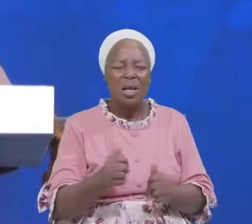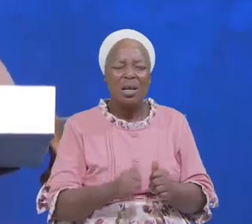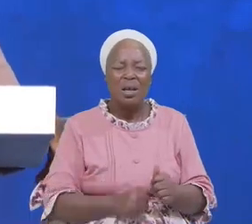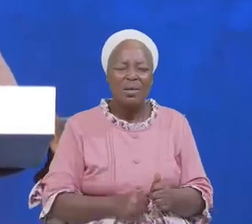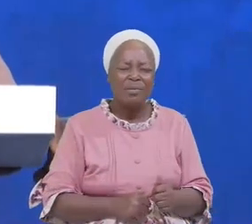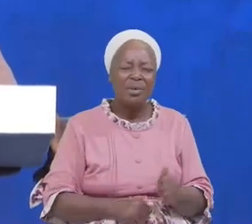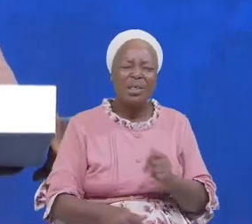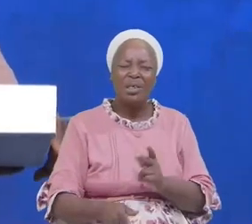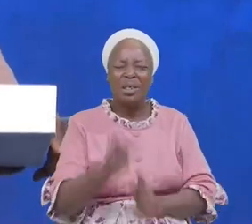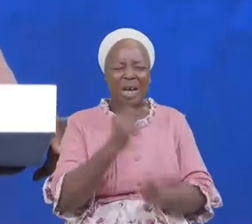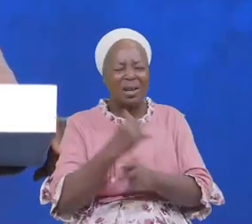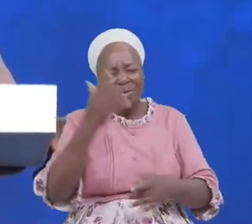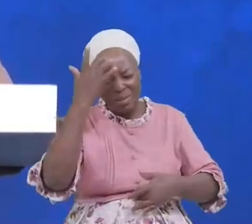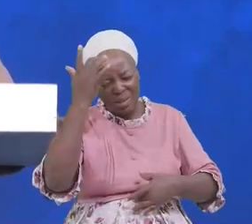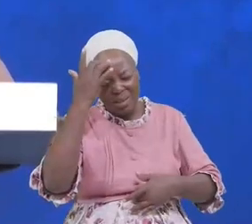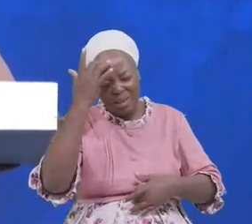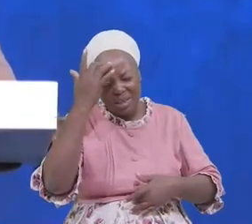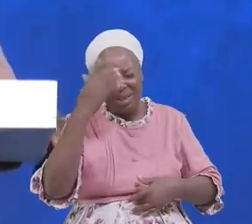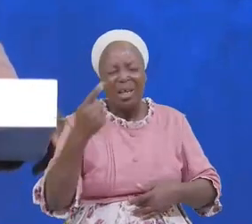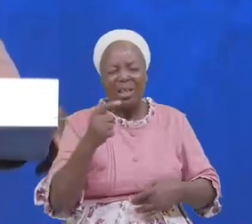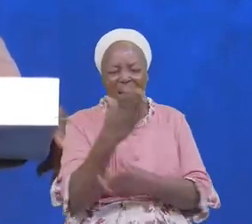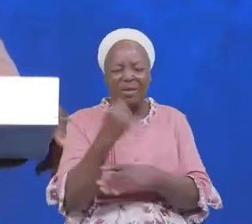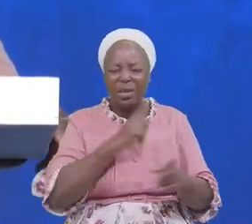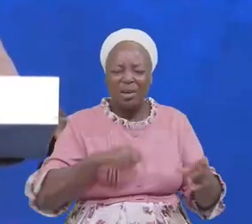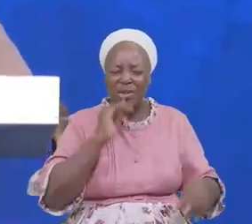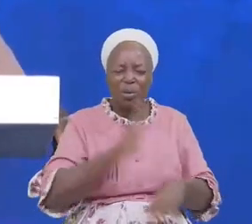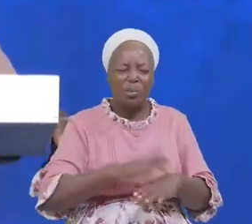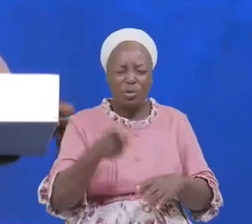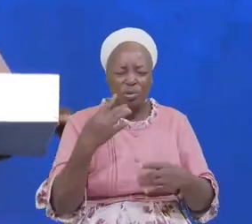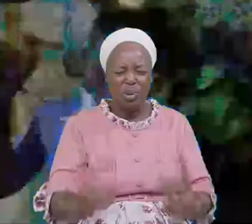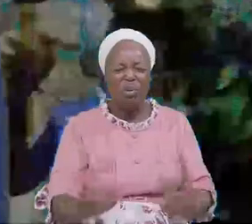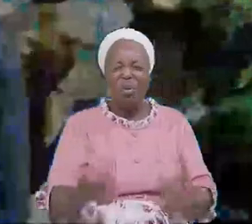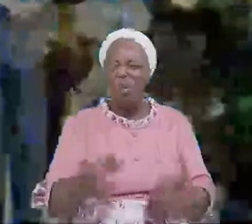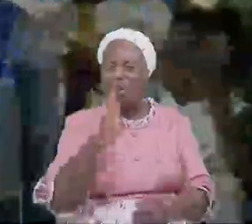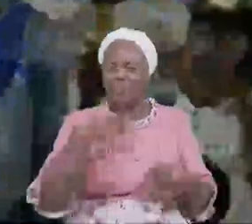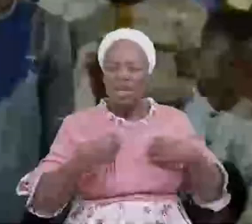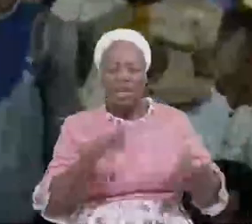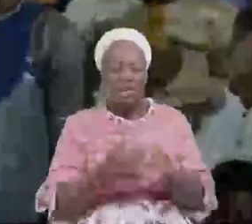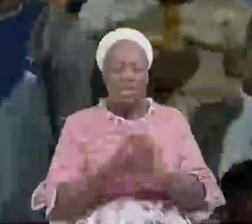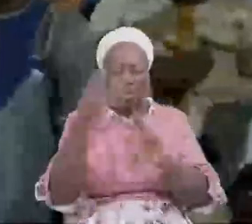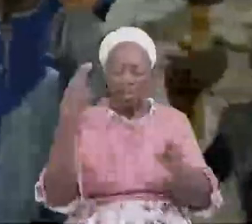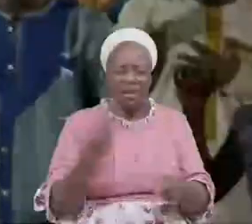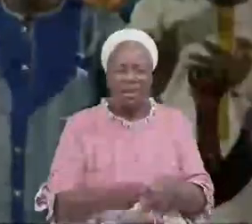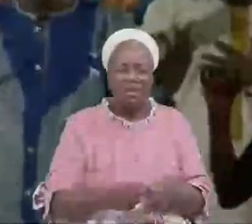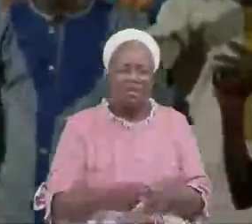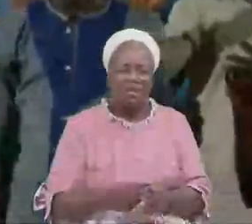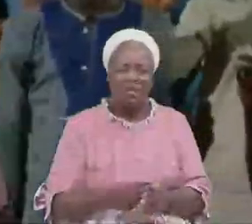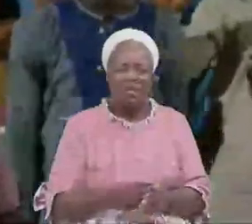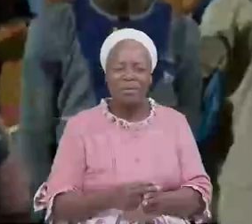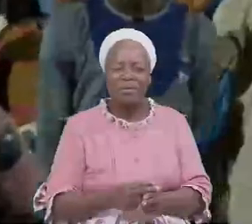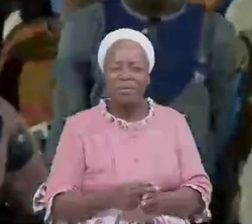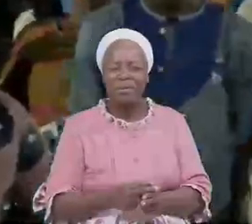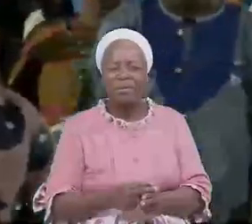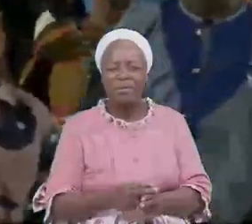Toute forme de maladie, d'infirmité, la main de Dieu est sur toi. Sois guéri maintenant au nom de